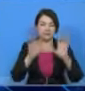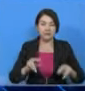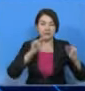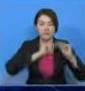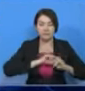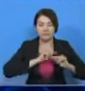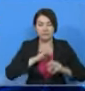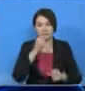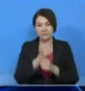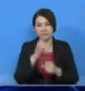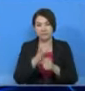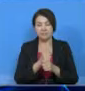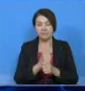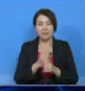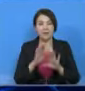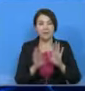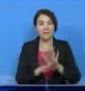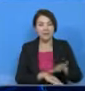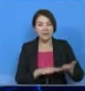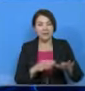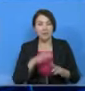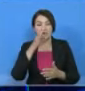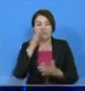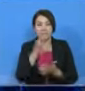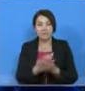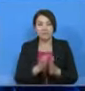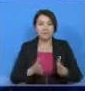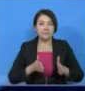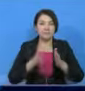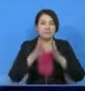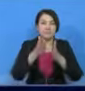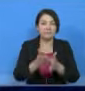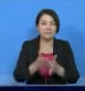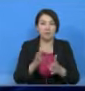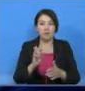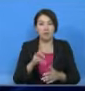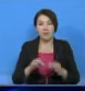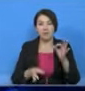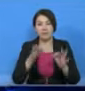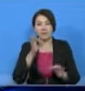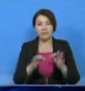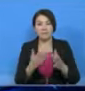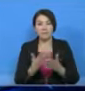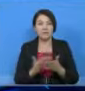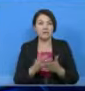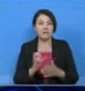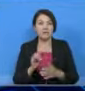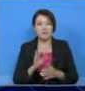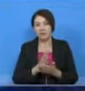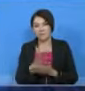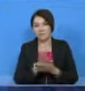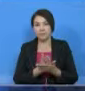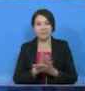деятельность, где в последующем привлекается к административной ответственности и направляется в административный суд. Подразделениями управления миграционной